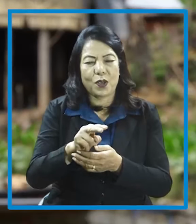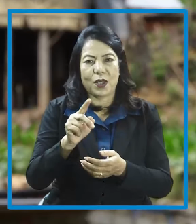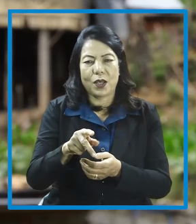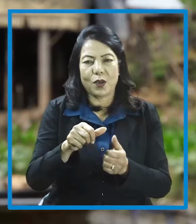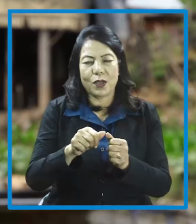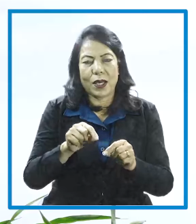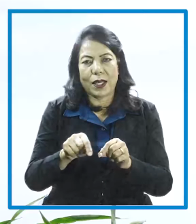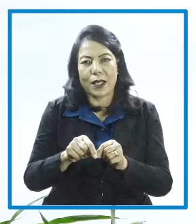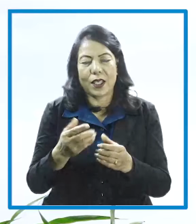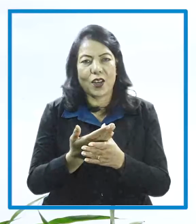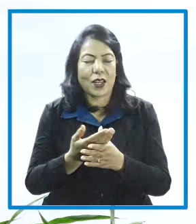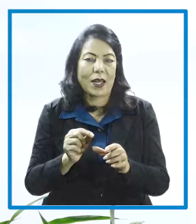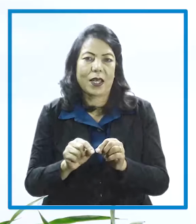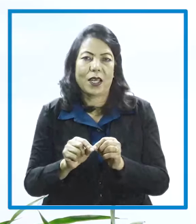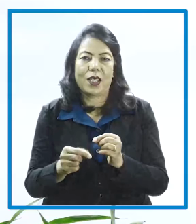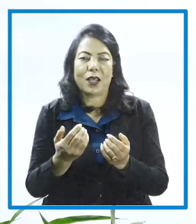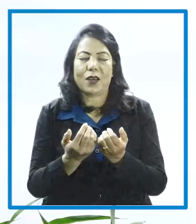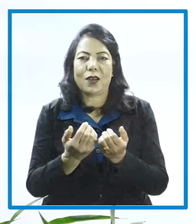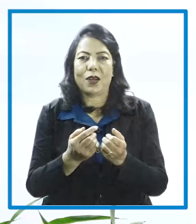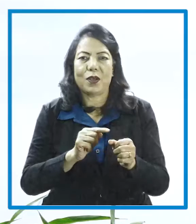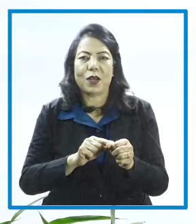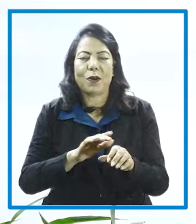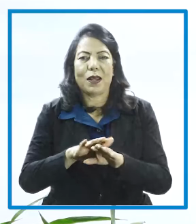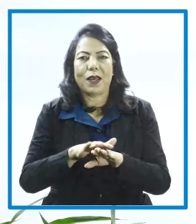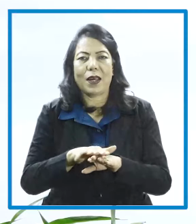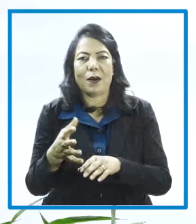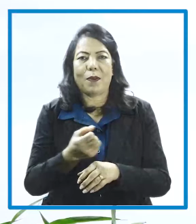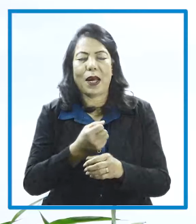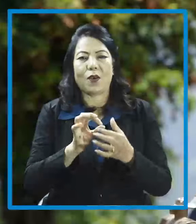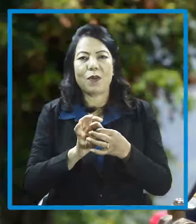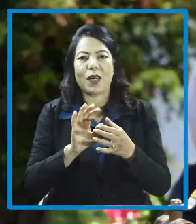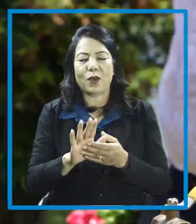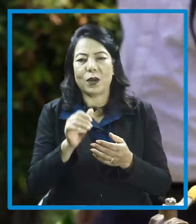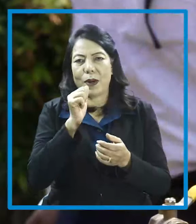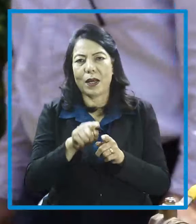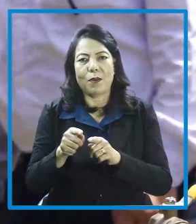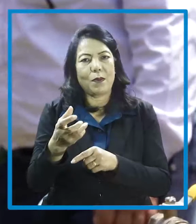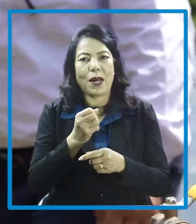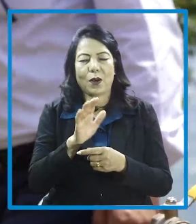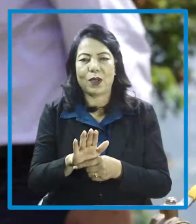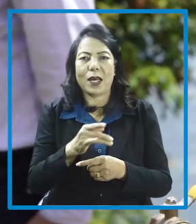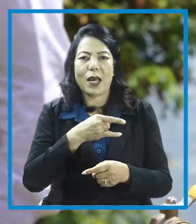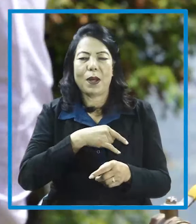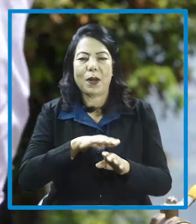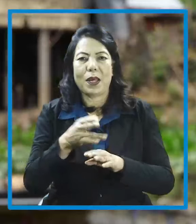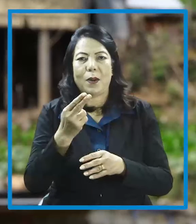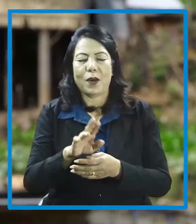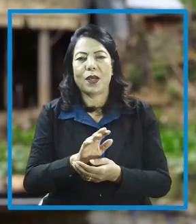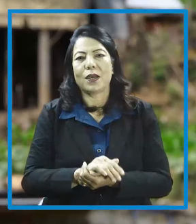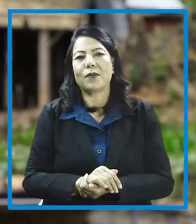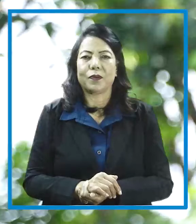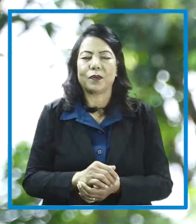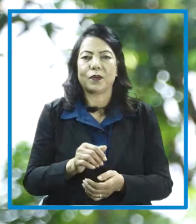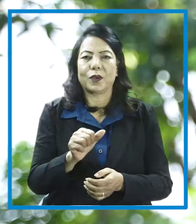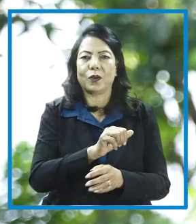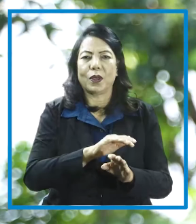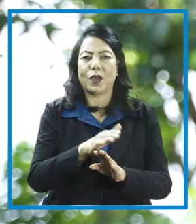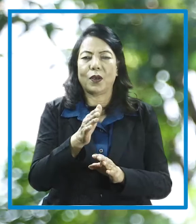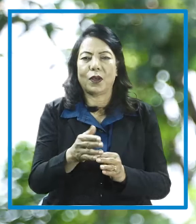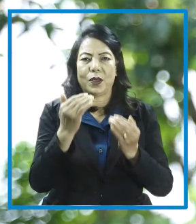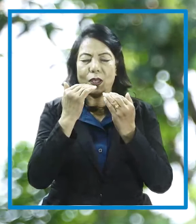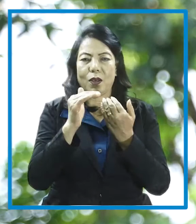छ, त्यस कारण यो खेतीपाती गर्न नि तरकारी खेतीमा गर्न नि अलिक समय धेरै मिलेको छ र पानी पनि मिलेको छ, आम्दानी पनि बढ्छ।